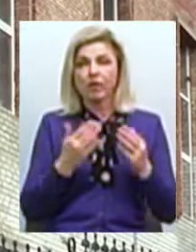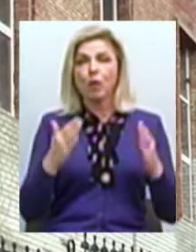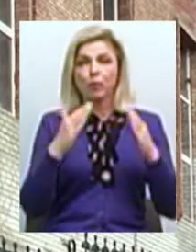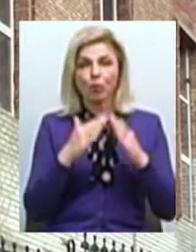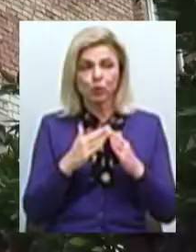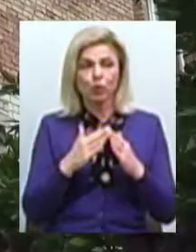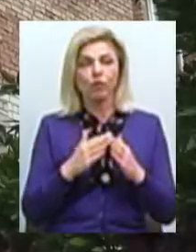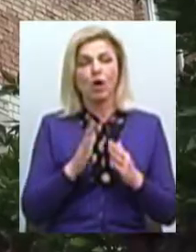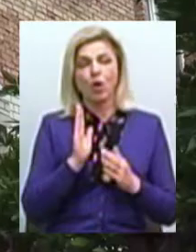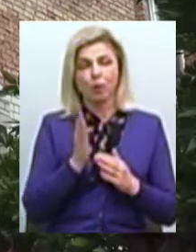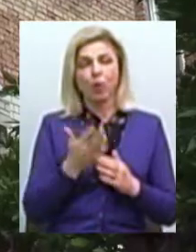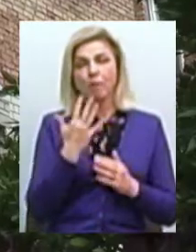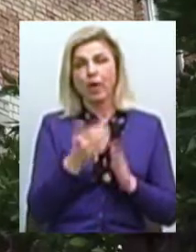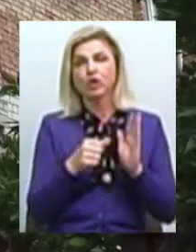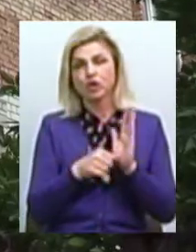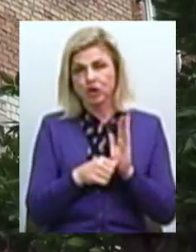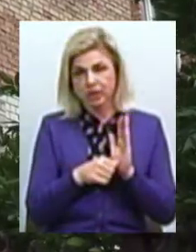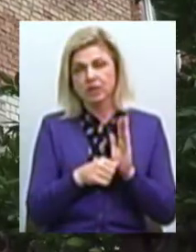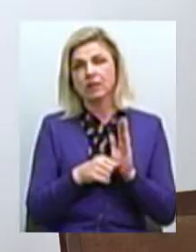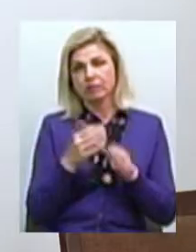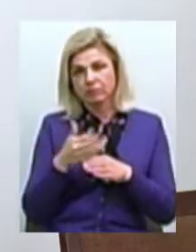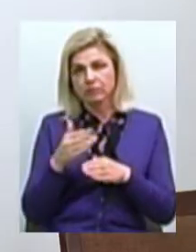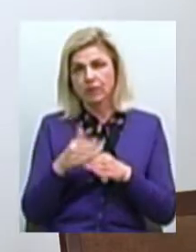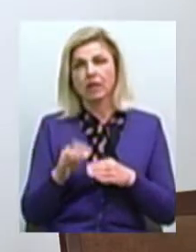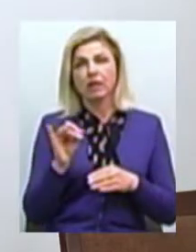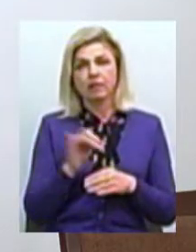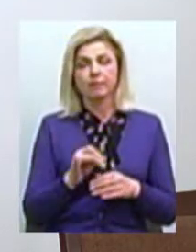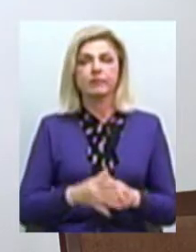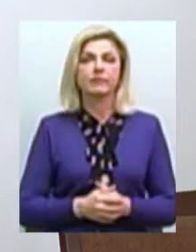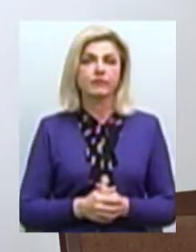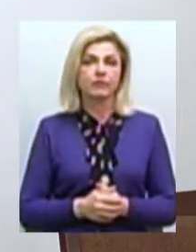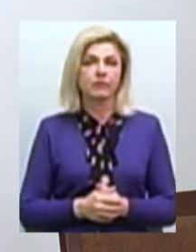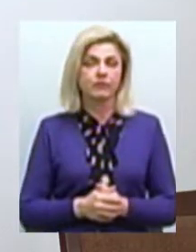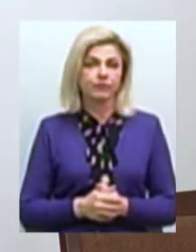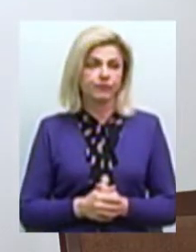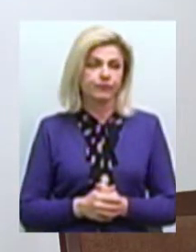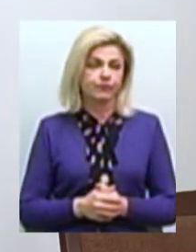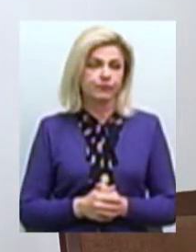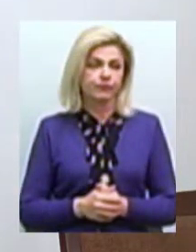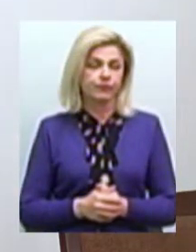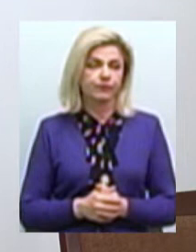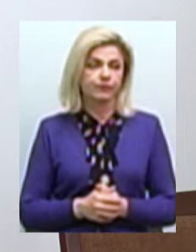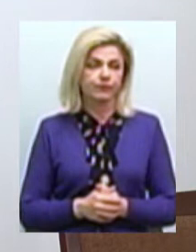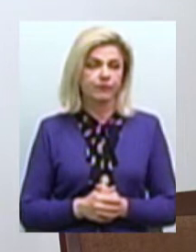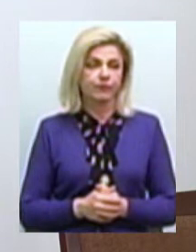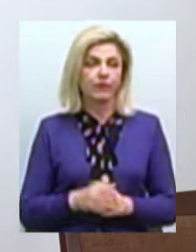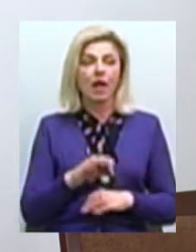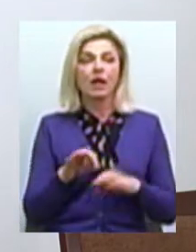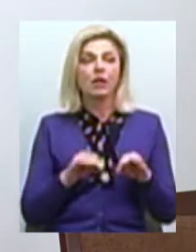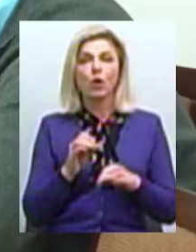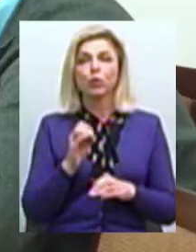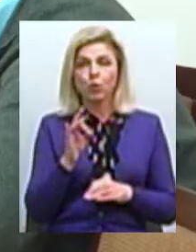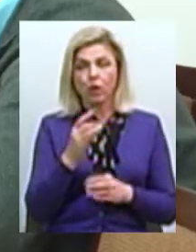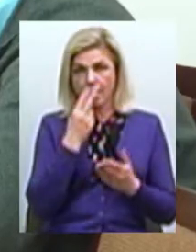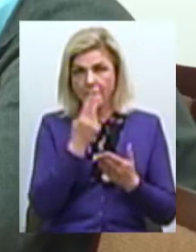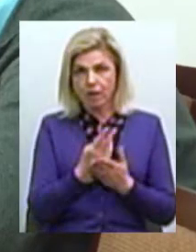складає 5-6 мільйонів гривень. Зведення нової – 86. Строк виконання робіт – 1,5 року. Архітектори також